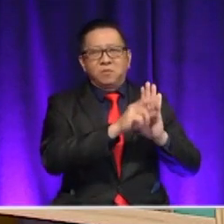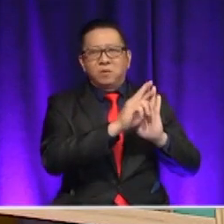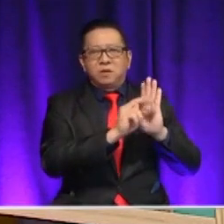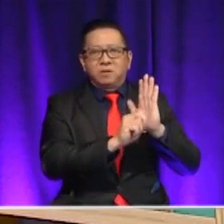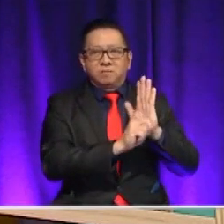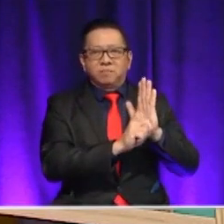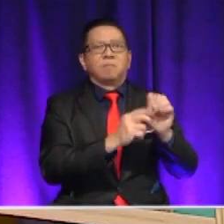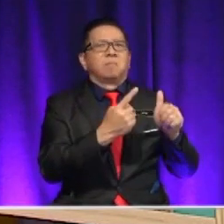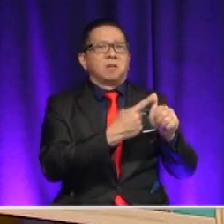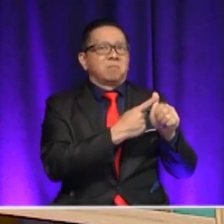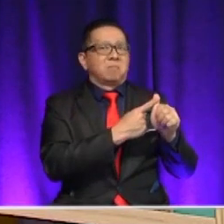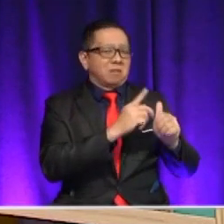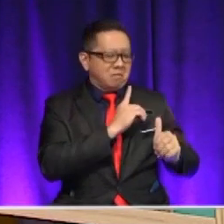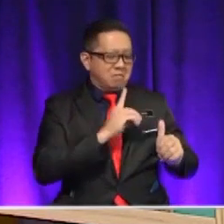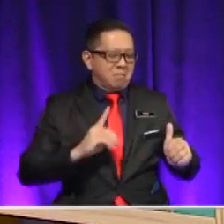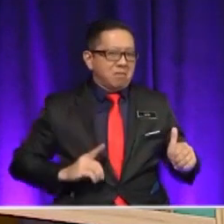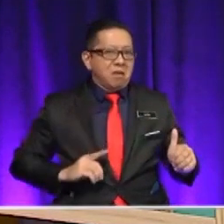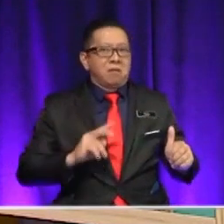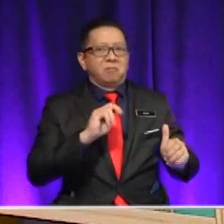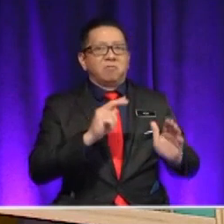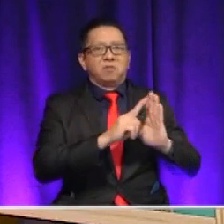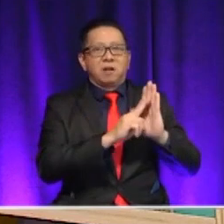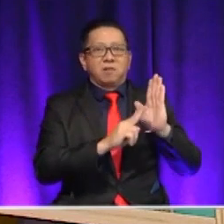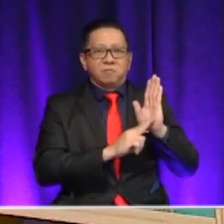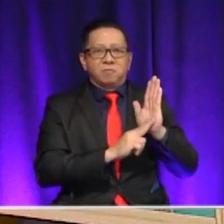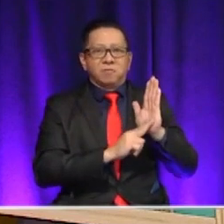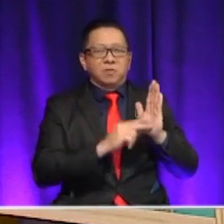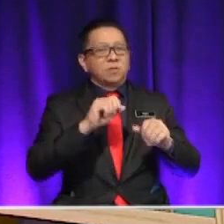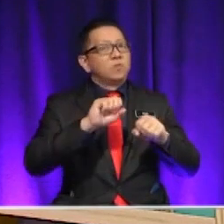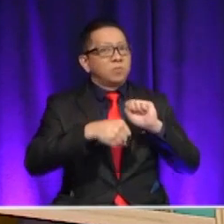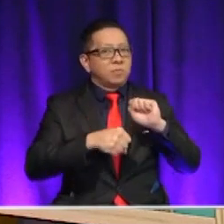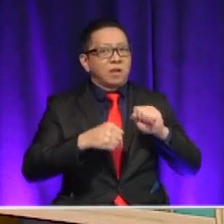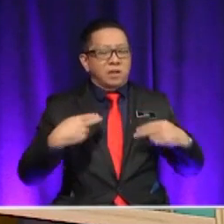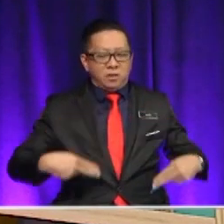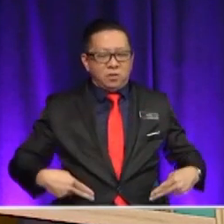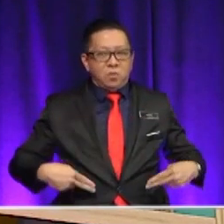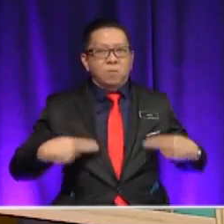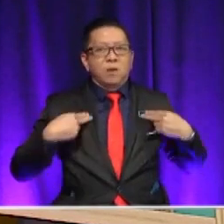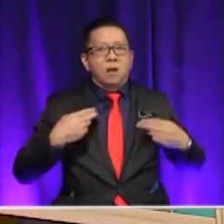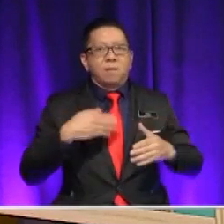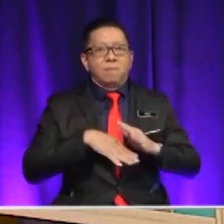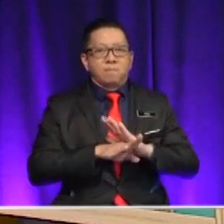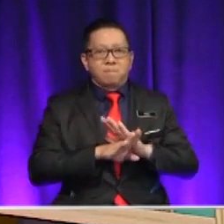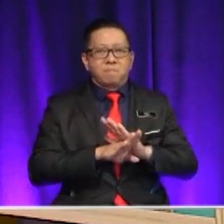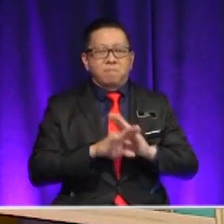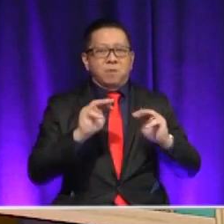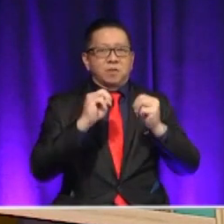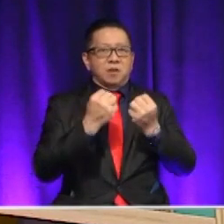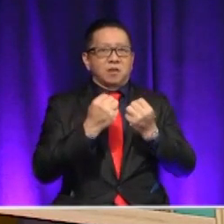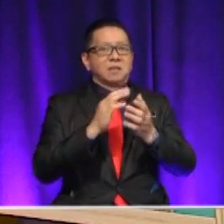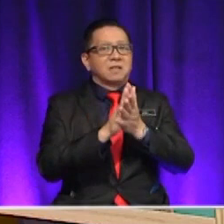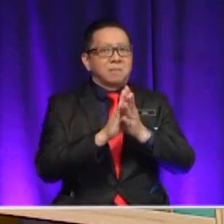kedaulatan undang-undang, supaya kita dapat hidup dalam keadaan aman dan juga harmoni. Okey, seterusnya, apa